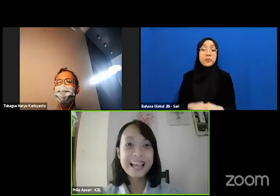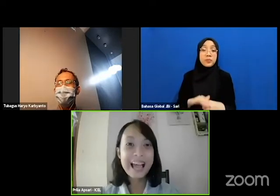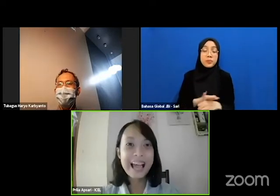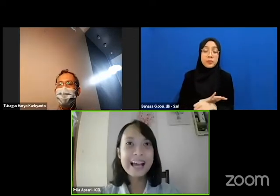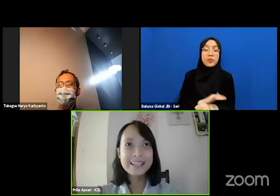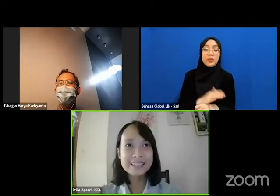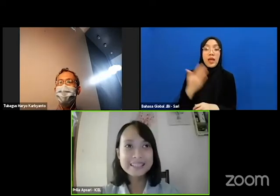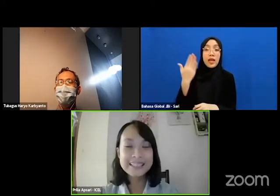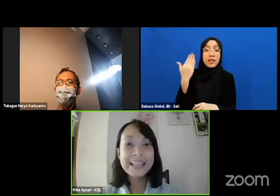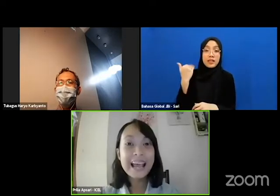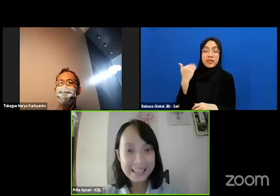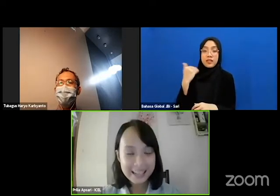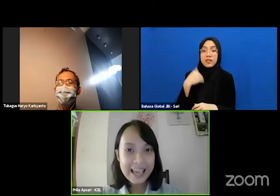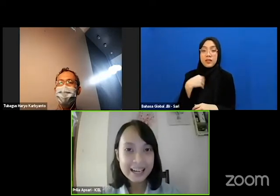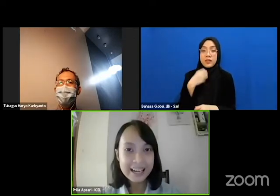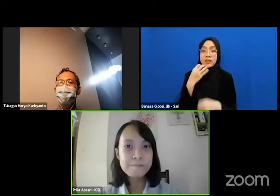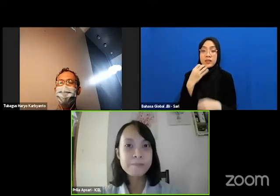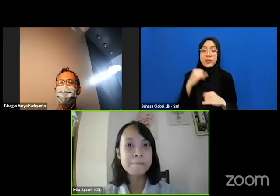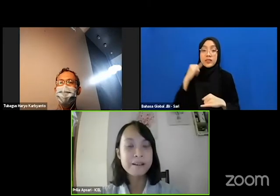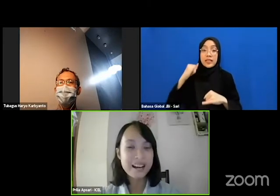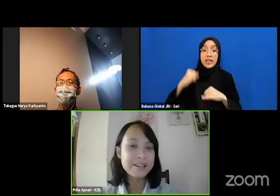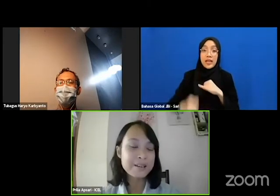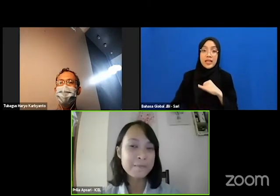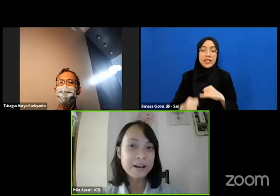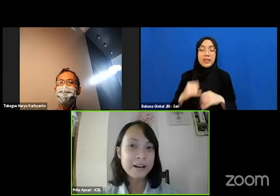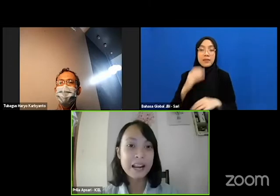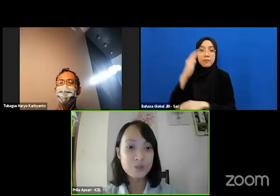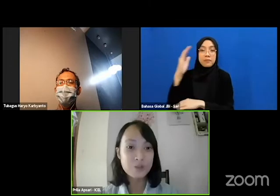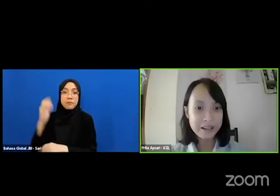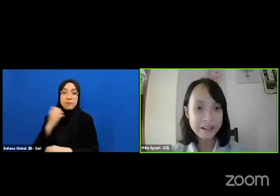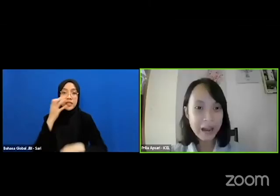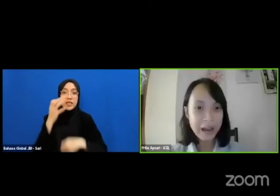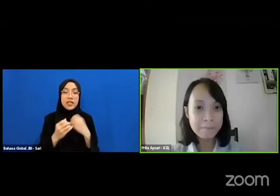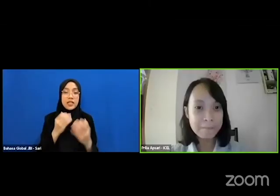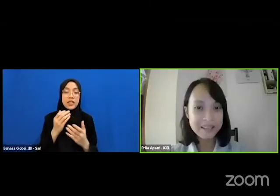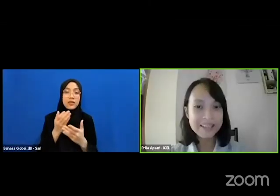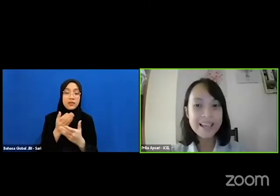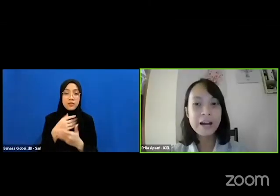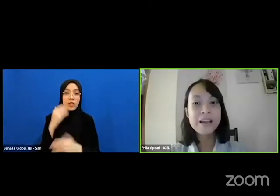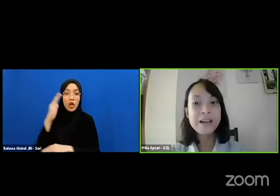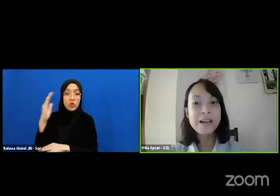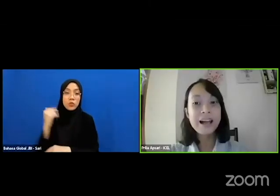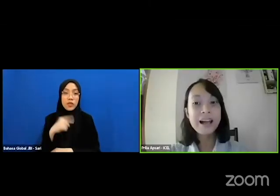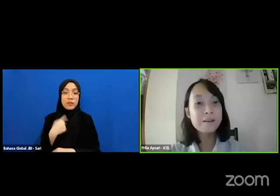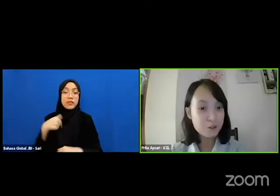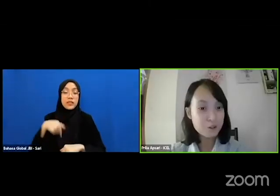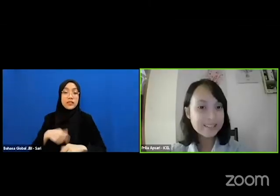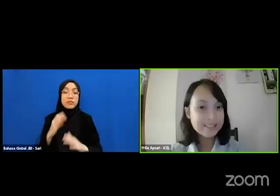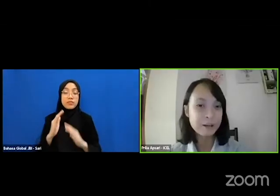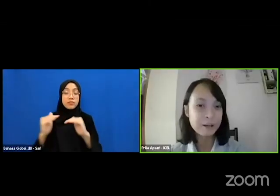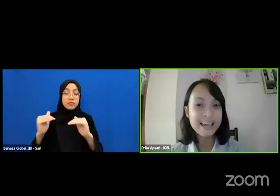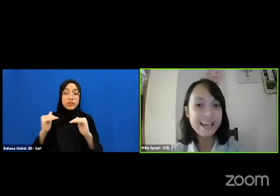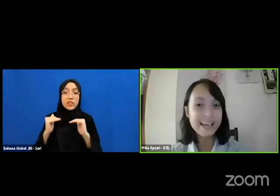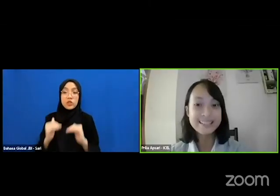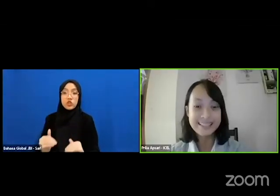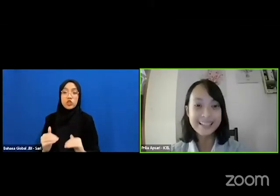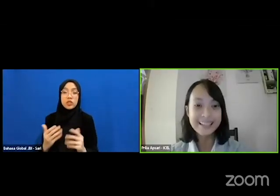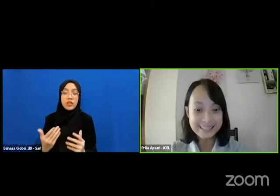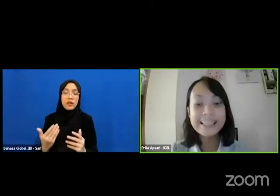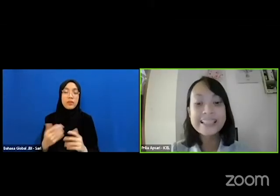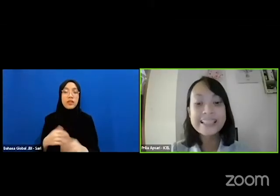Hai Sands sesi terakhir dari paparan dari para narasumber kami dan kami akan masuk ke sesi berikutnya yakni